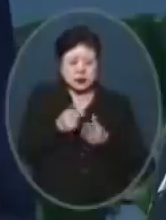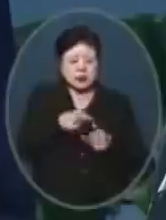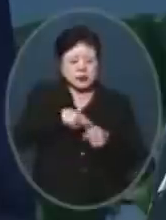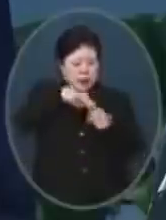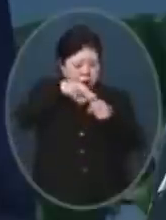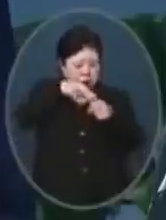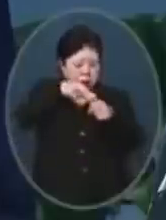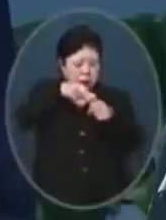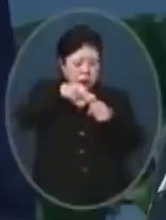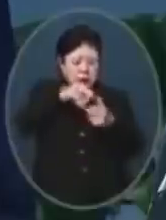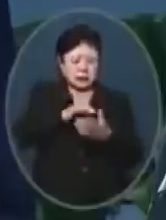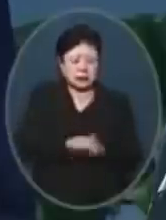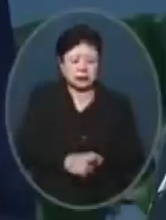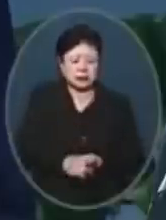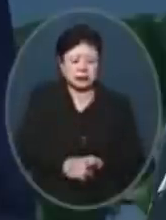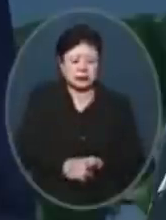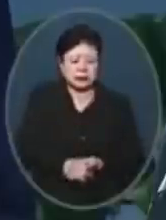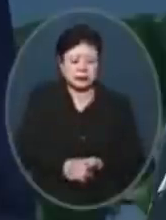달려